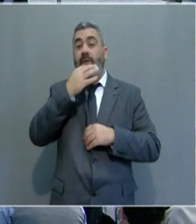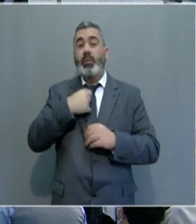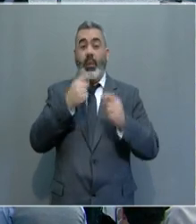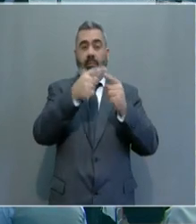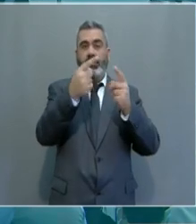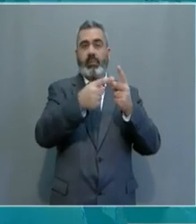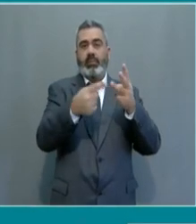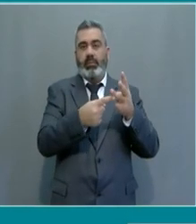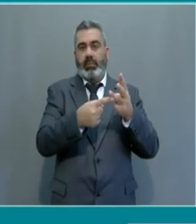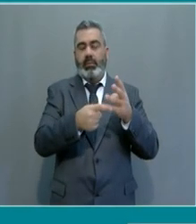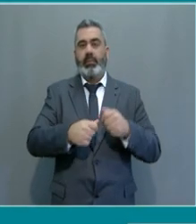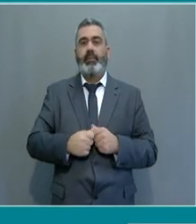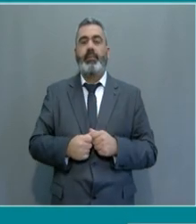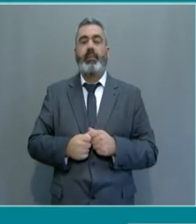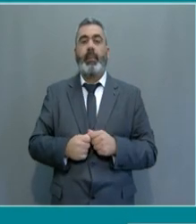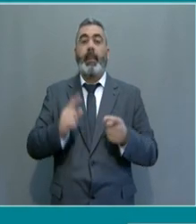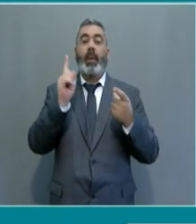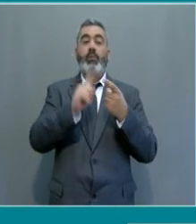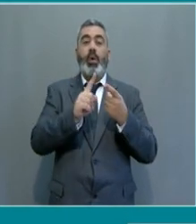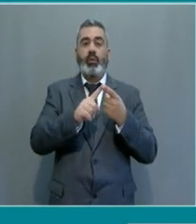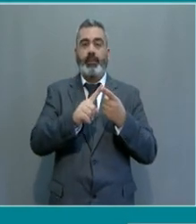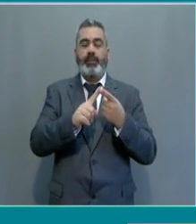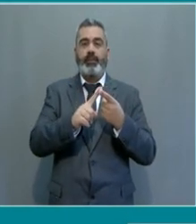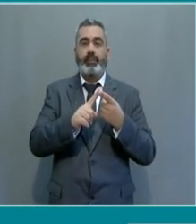ξέρουμε. Το πρώτο είναι ότι